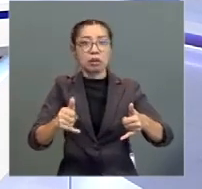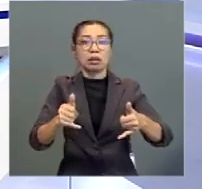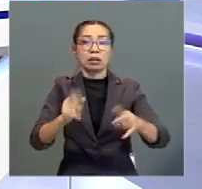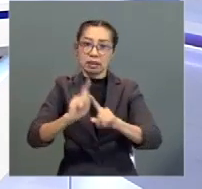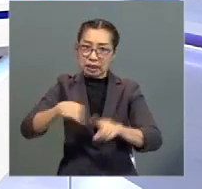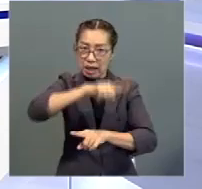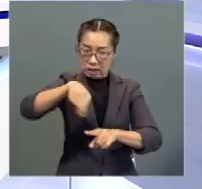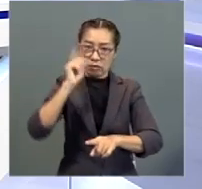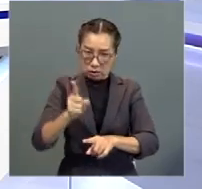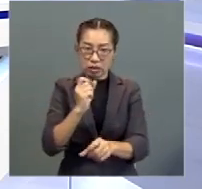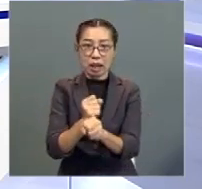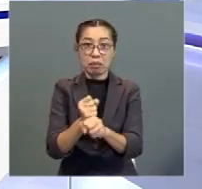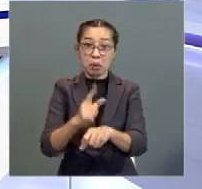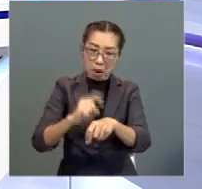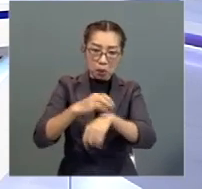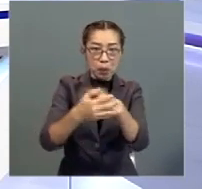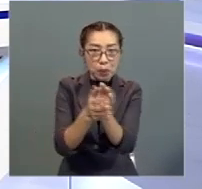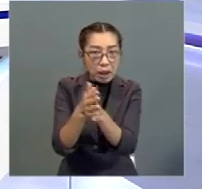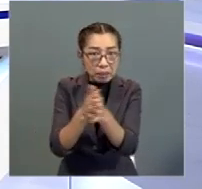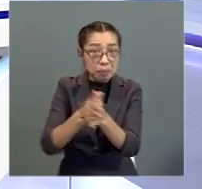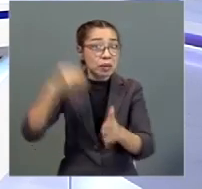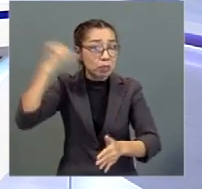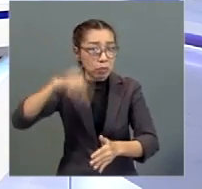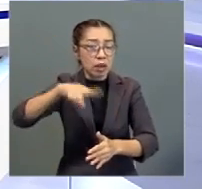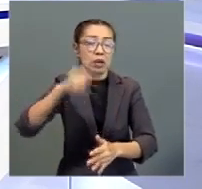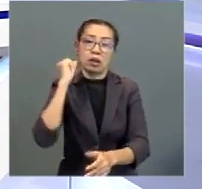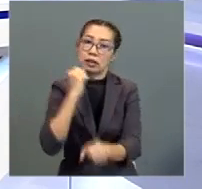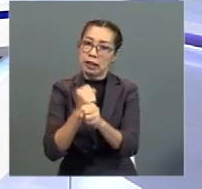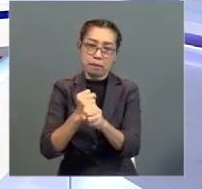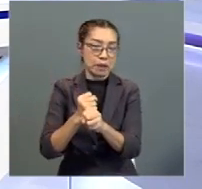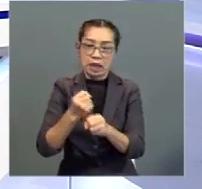ว่างกันรวมไปจนถึงการล้างมือบ่อยๆยังคงต้องปฏิบัติให้เป็น new normal แบบใหม่นะครับ